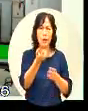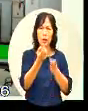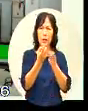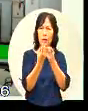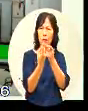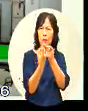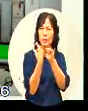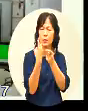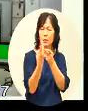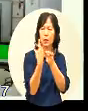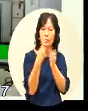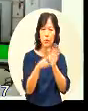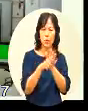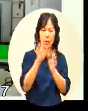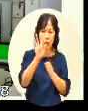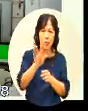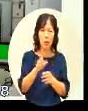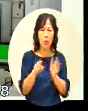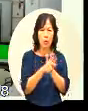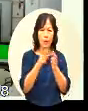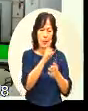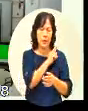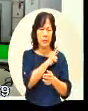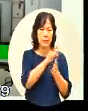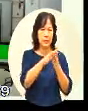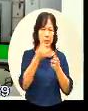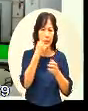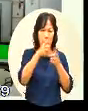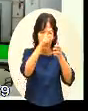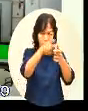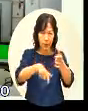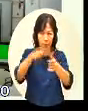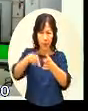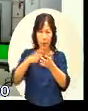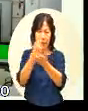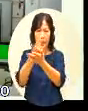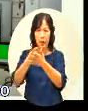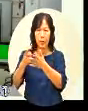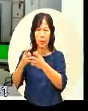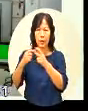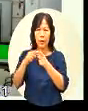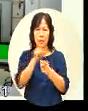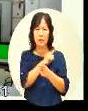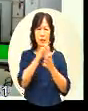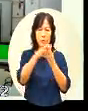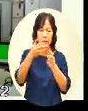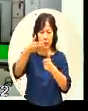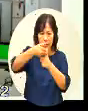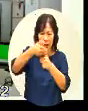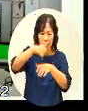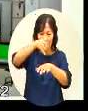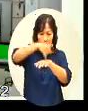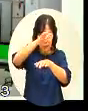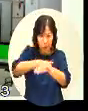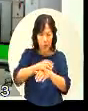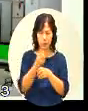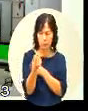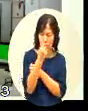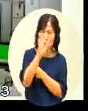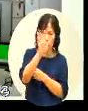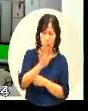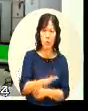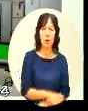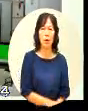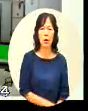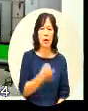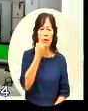去年去参观他们个别疾管处的私人的一个养蚊的地方，非常的努力，可是哦，